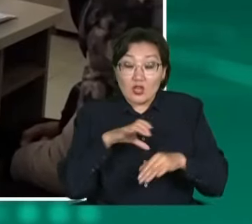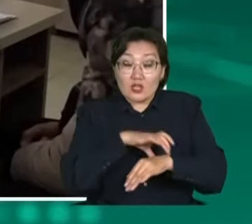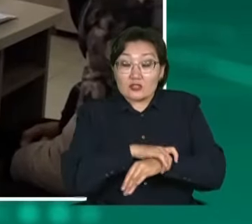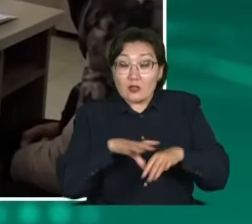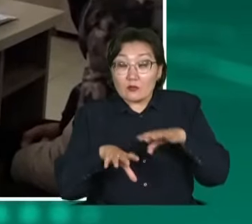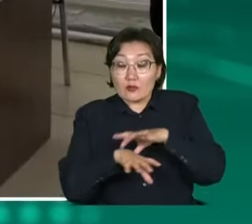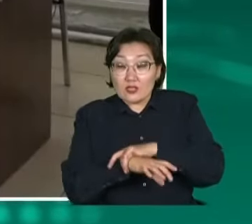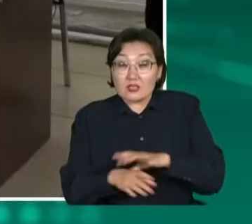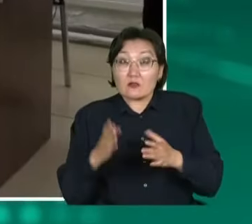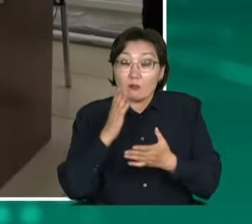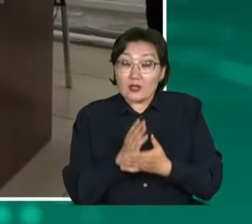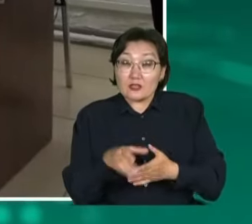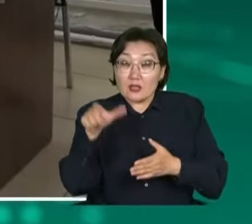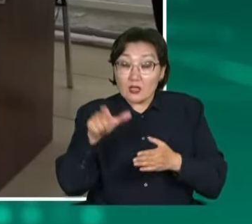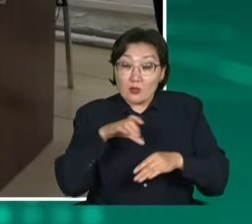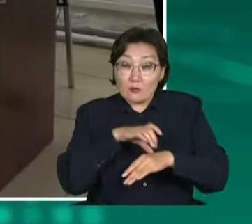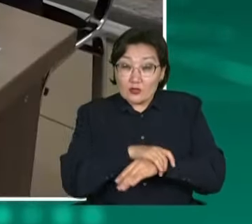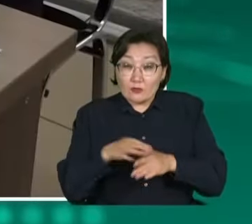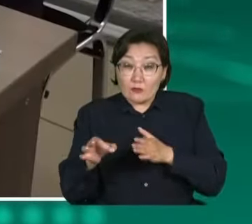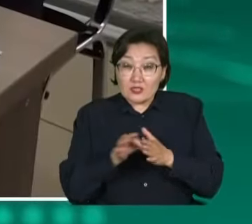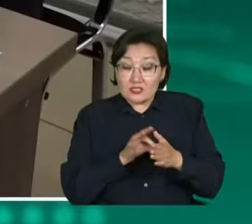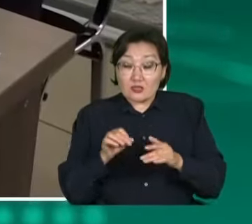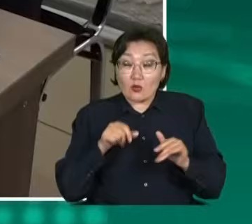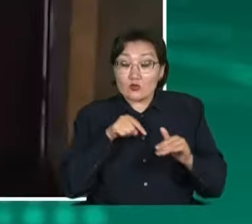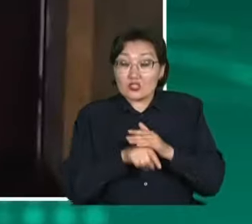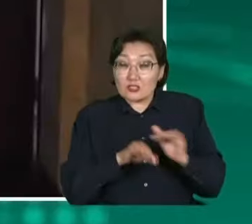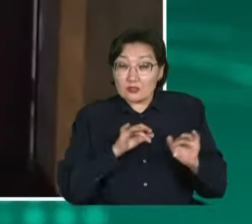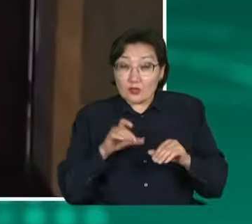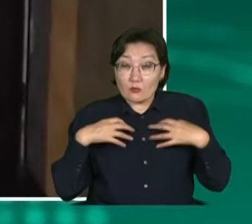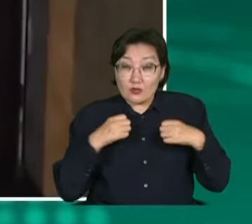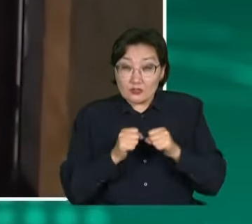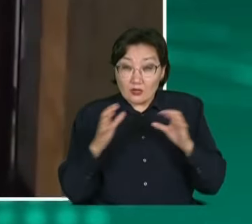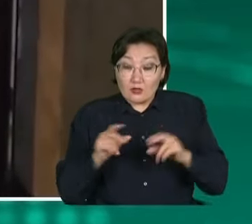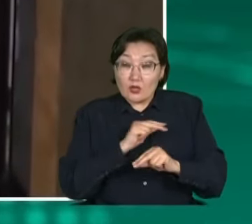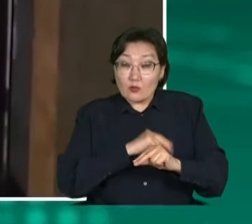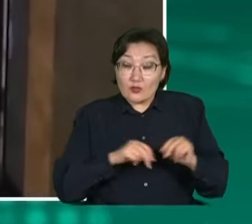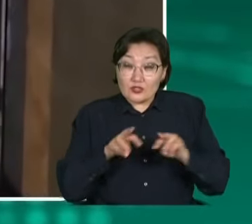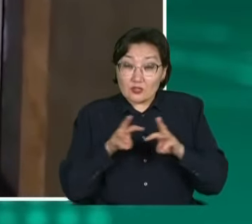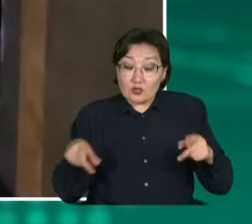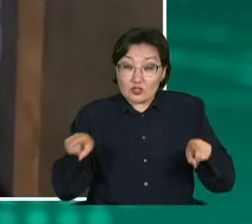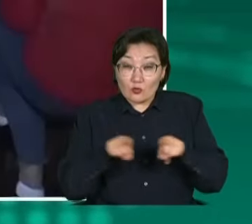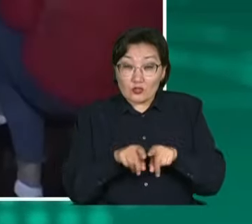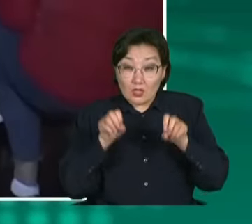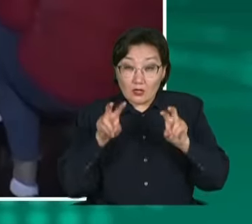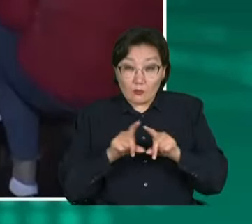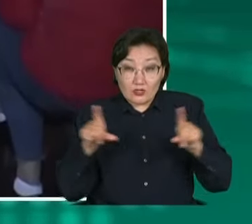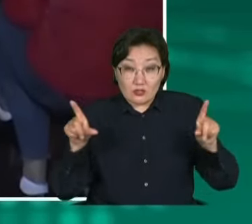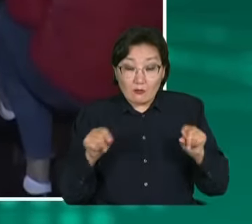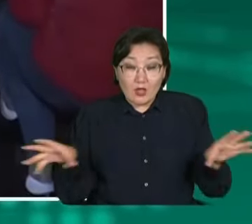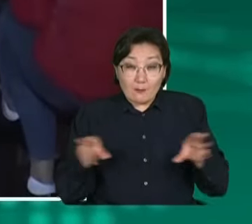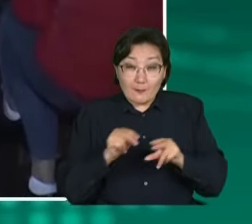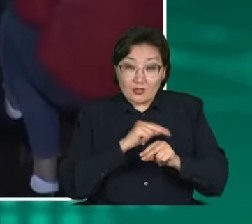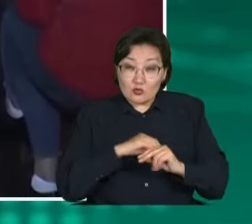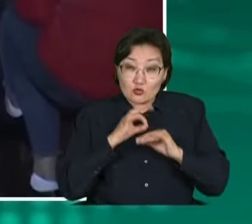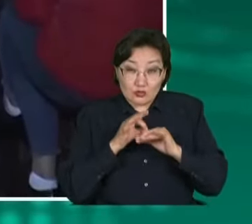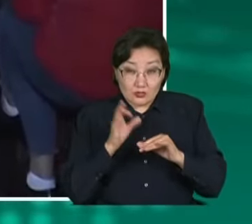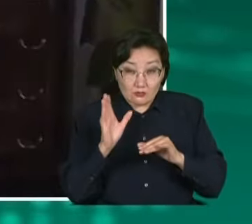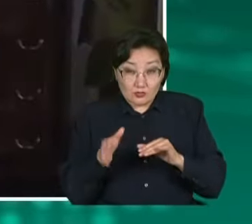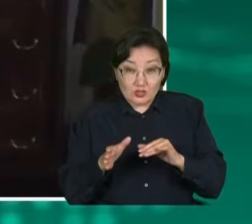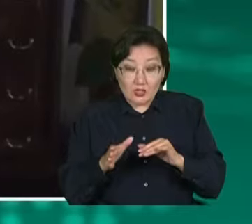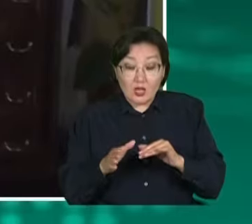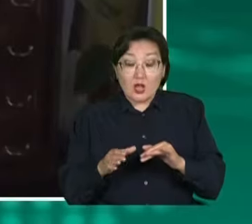жүрген адам анықталса, бірден ішкі істер, денсаулық сақтау, еңбек министрліктері секілді құзырлы органдар бірігіп жұмыс істейді екен.